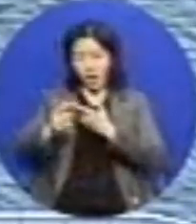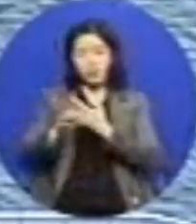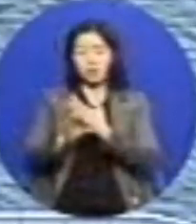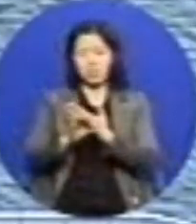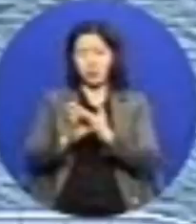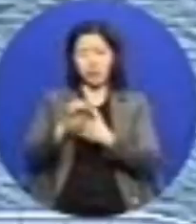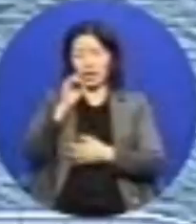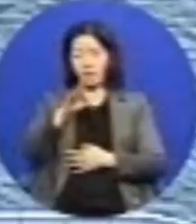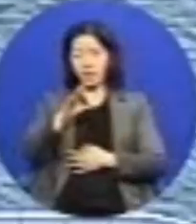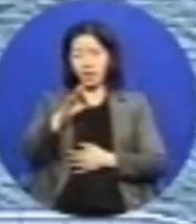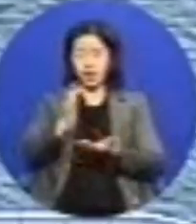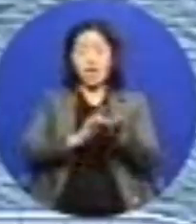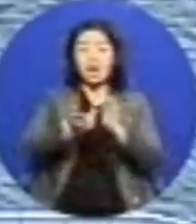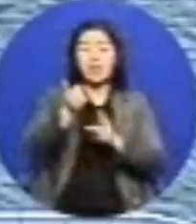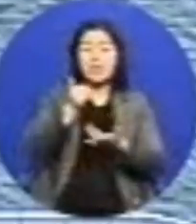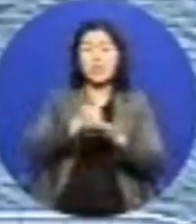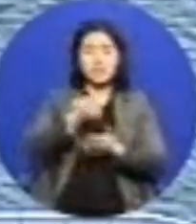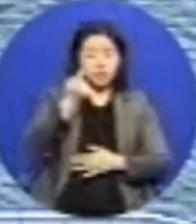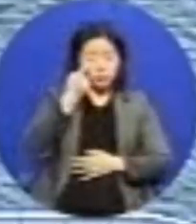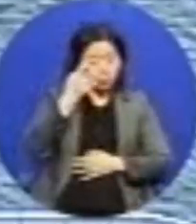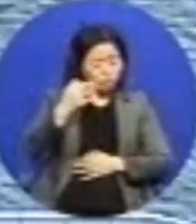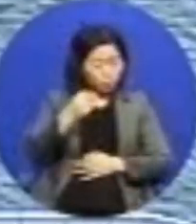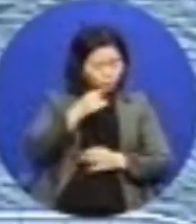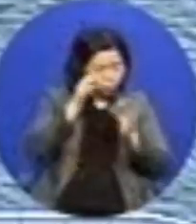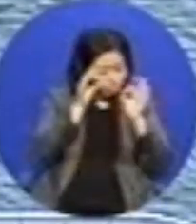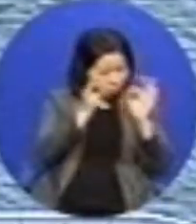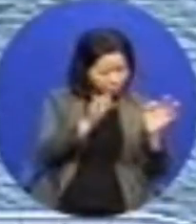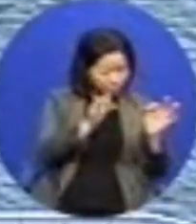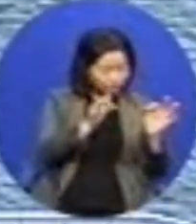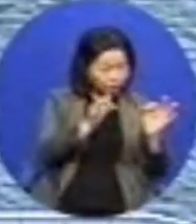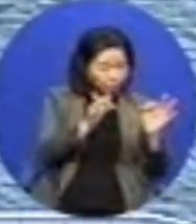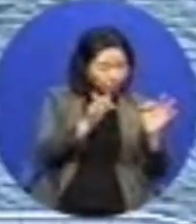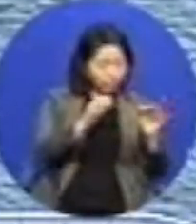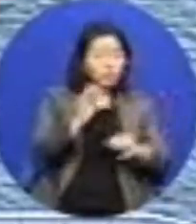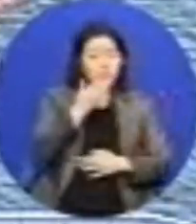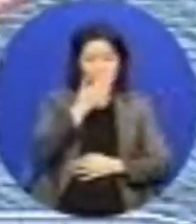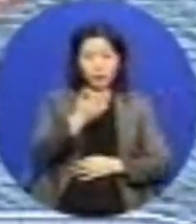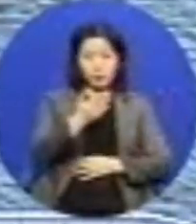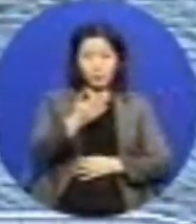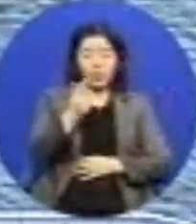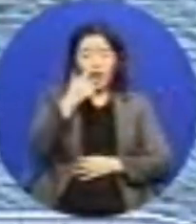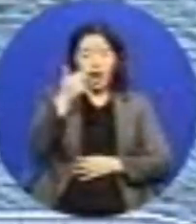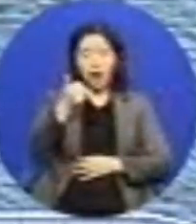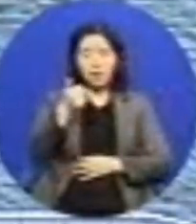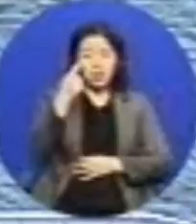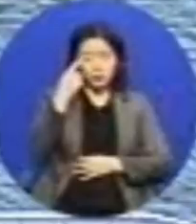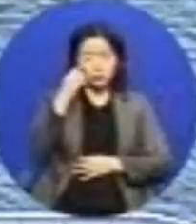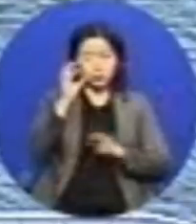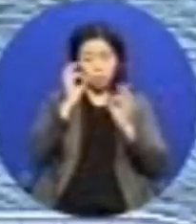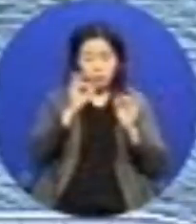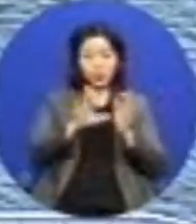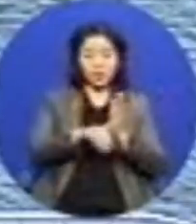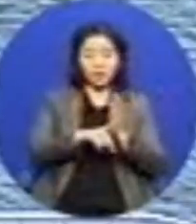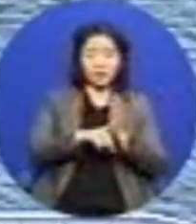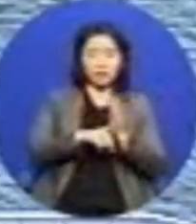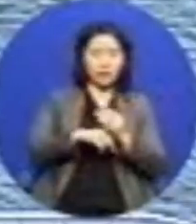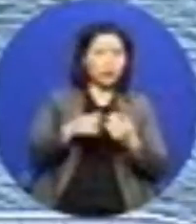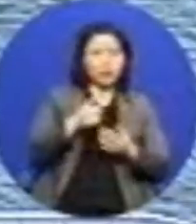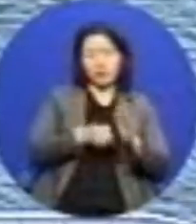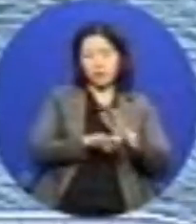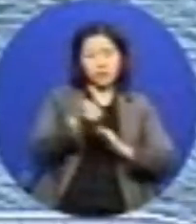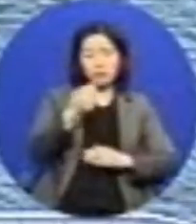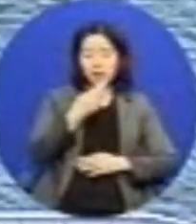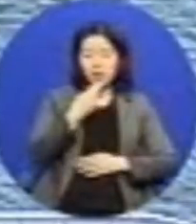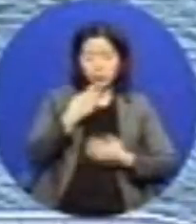보기 시작하니까 아버지의 눈으로 볼 때는 절망적이고 소방 이 없고 문제 떵 어린데 예수님의